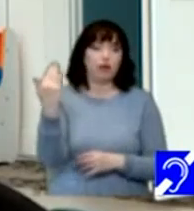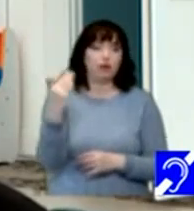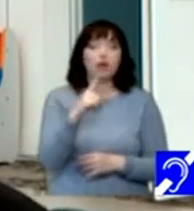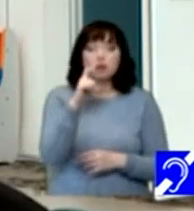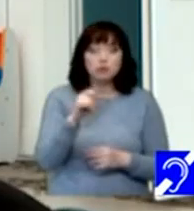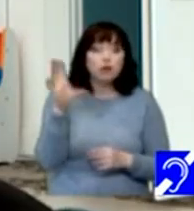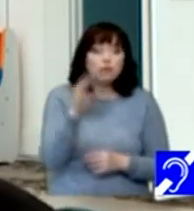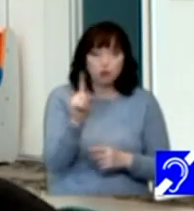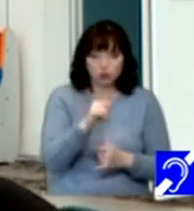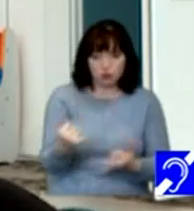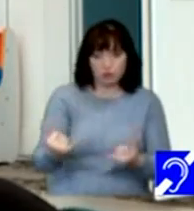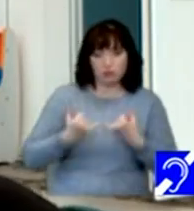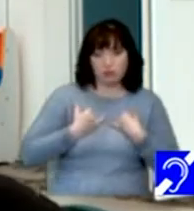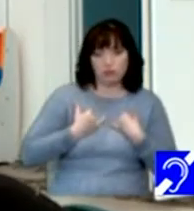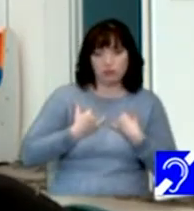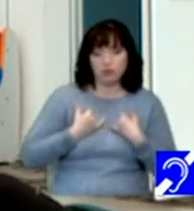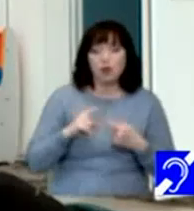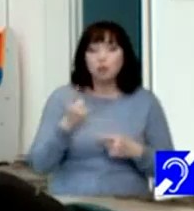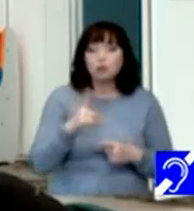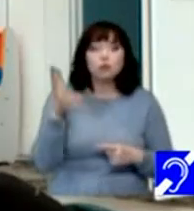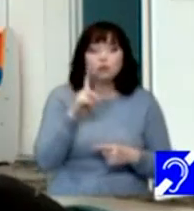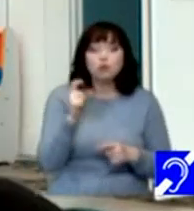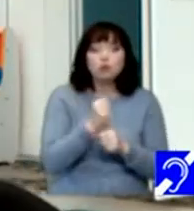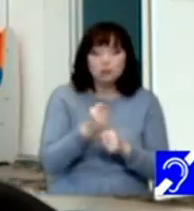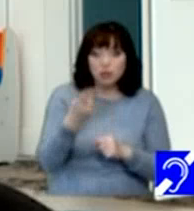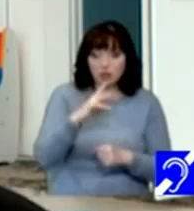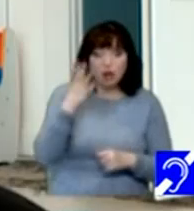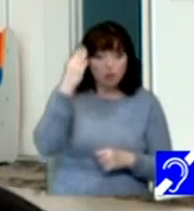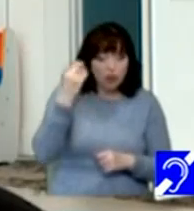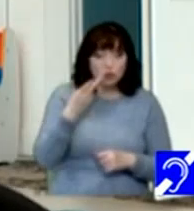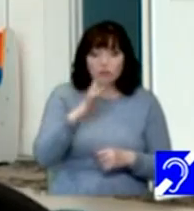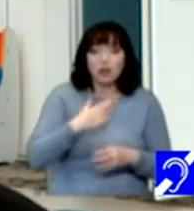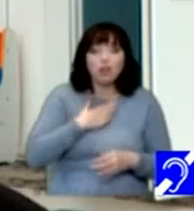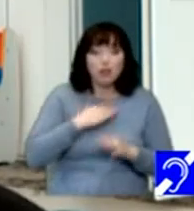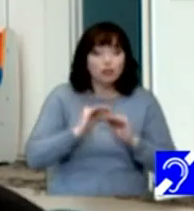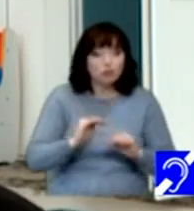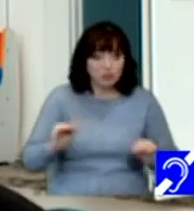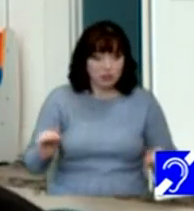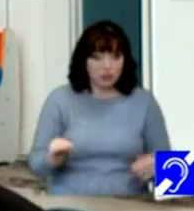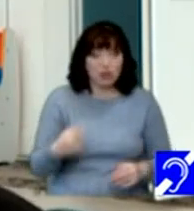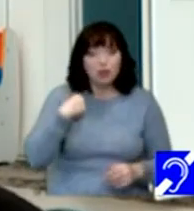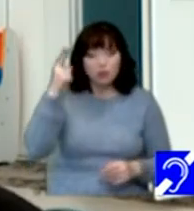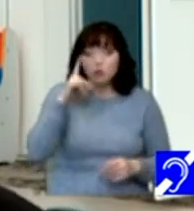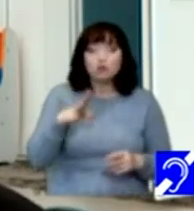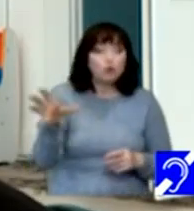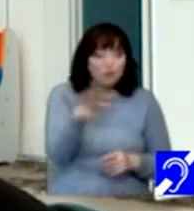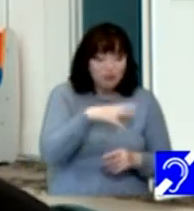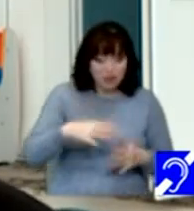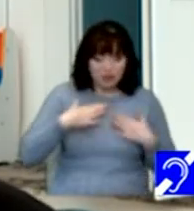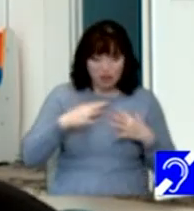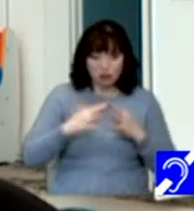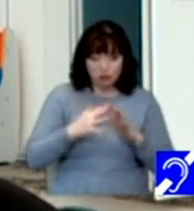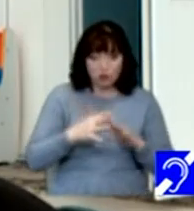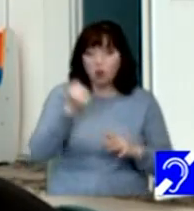toate acestea ce a făcut, pentru ce face pentru Republica Moldova, pentru copiii noștri. Și cred că toată localitatea le mulțumește, mai